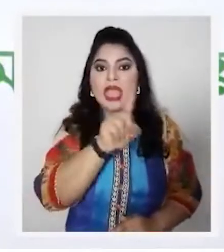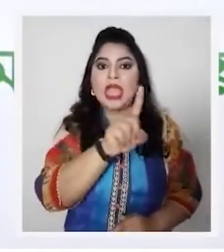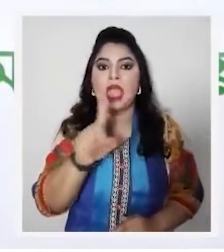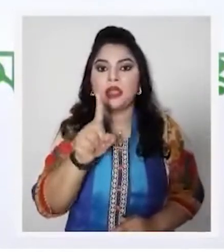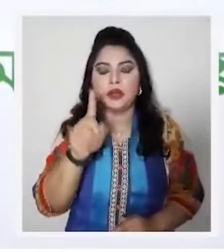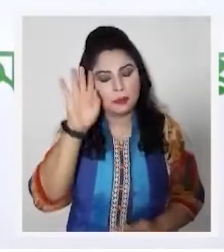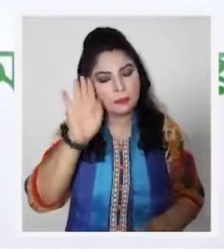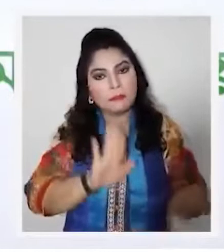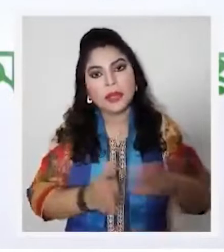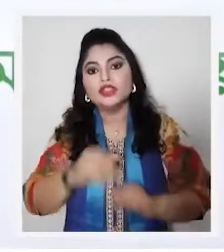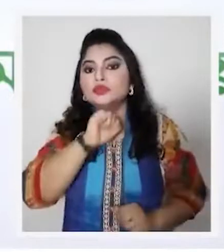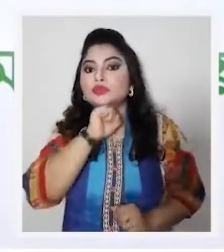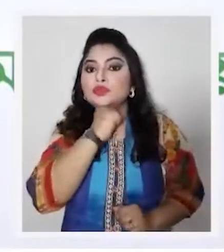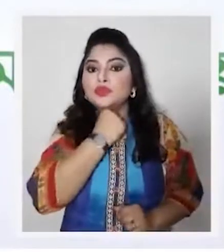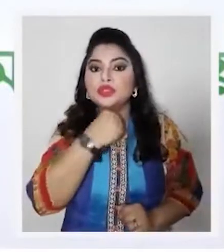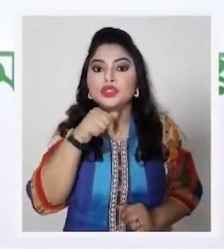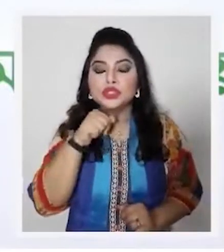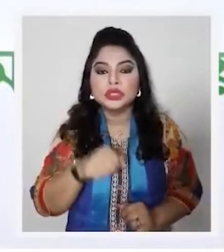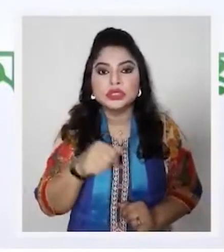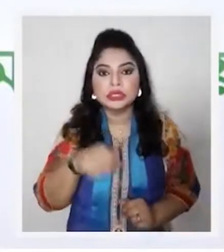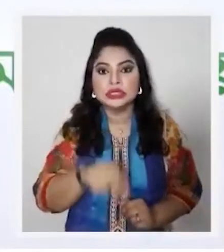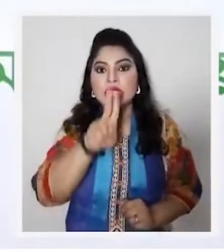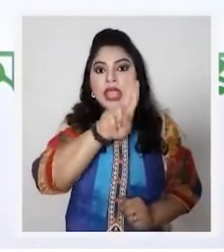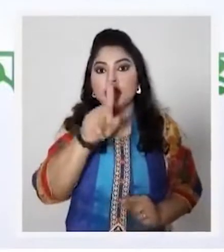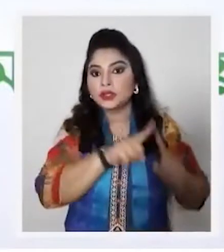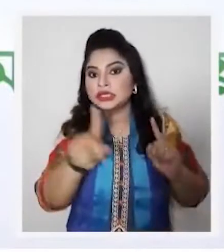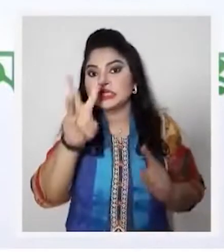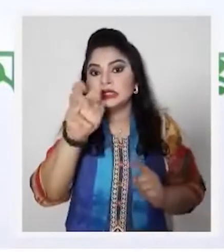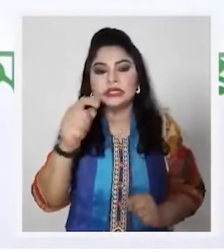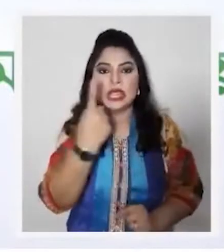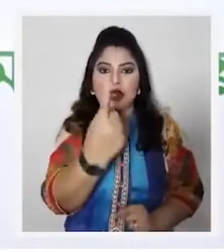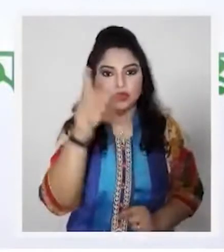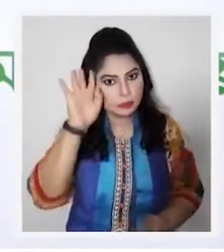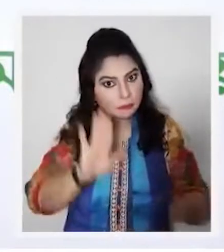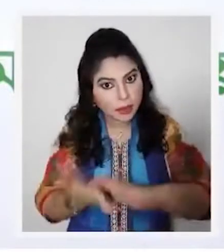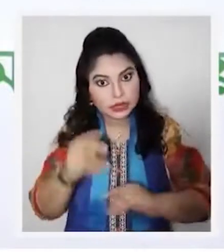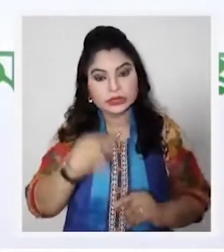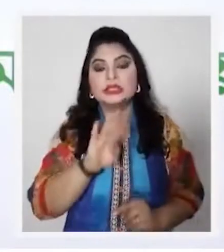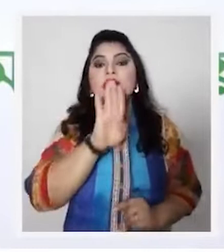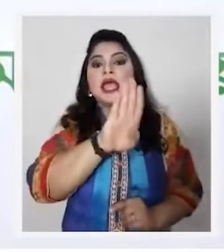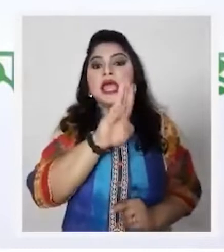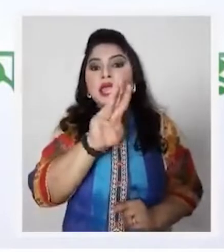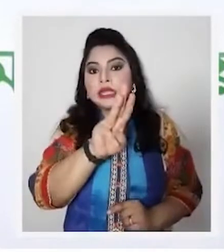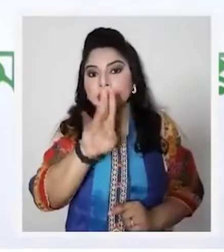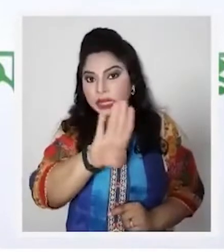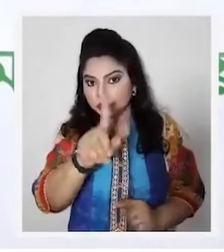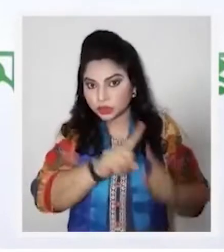যারা মৃত্যুবরণ করেছেন তাদের মধ্যে পুরুষ 33 জন, নারী 11 জন। বয়স